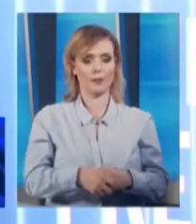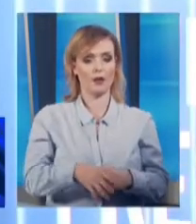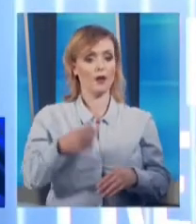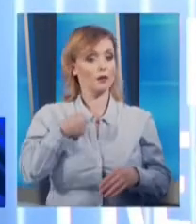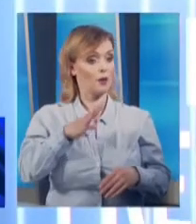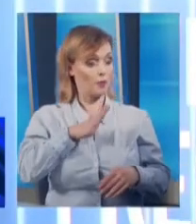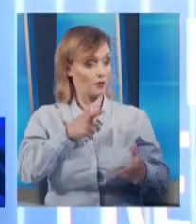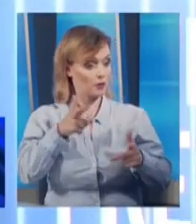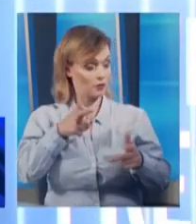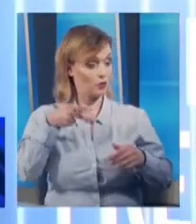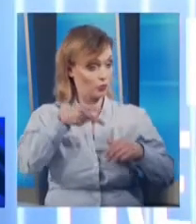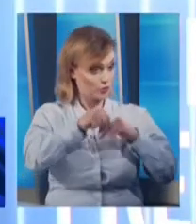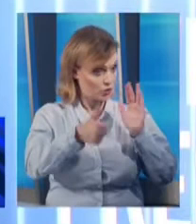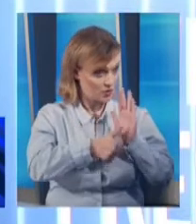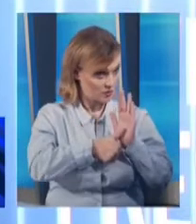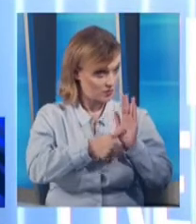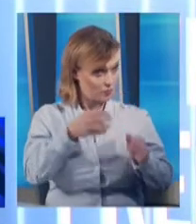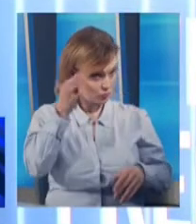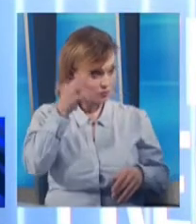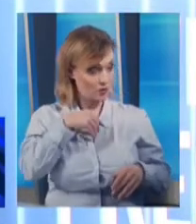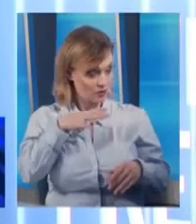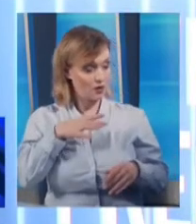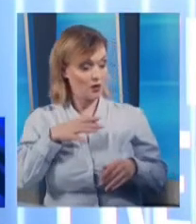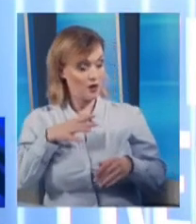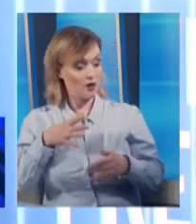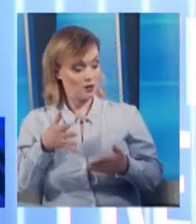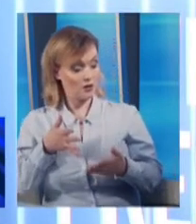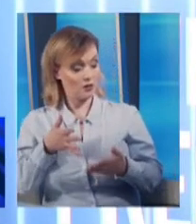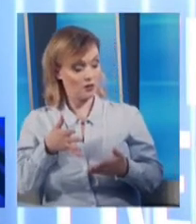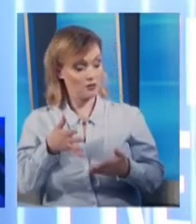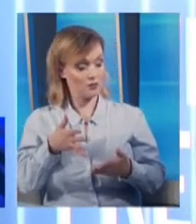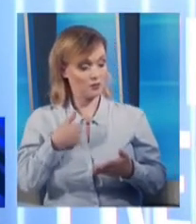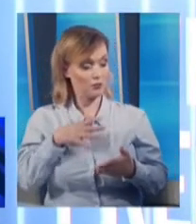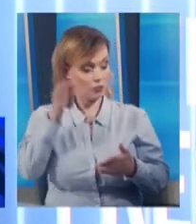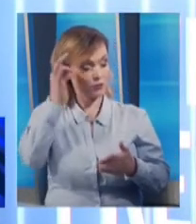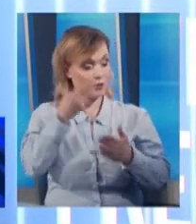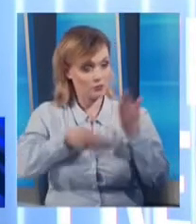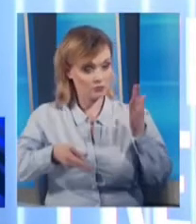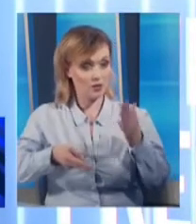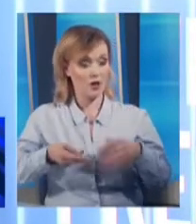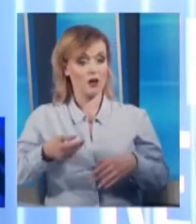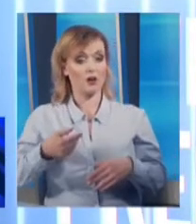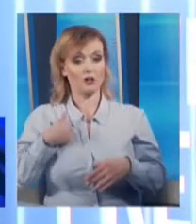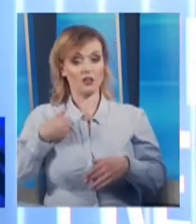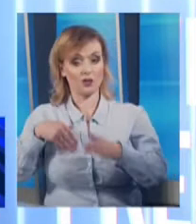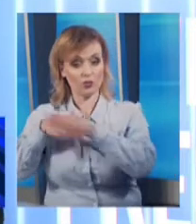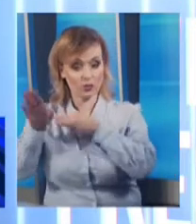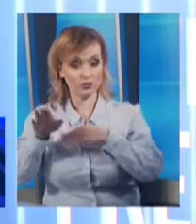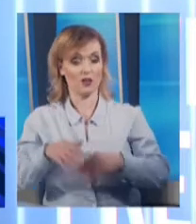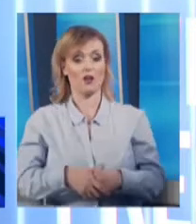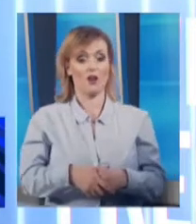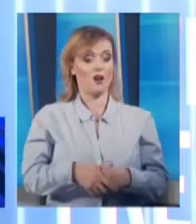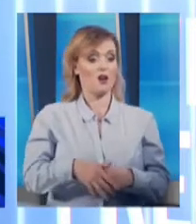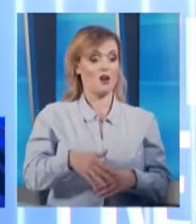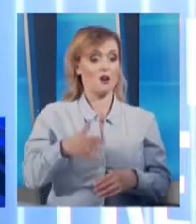când m-am candidat și am pierdut alegerile, să-mi dau demisia. A fost decizia colegilor mei să rămân, pentru că nu era nici vina mea și